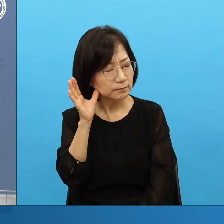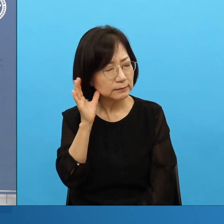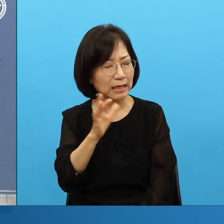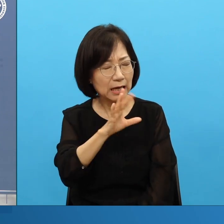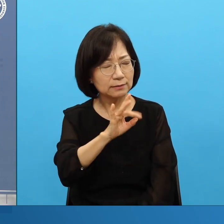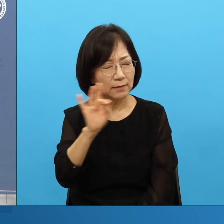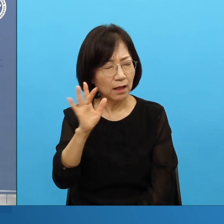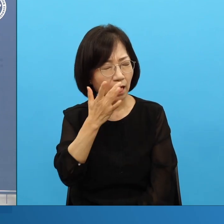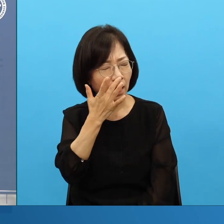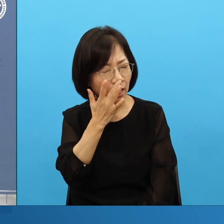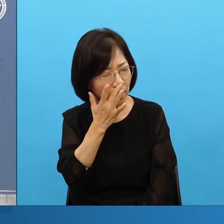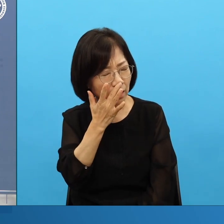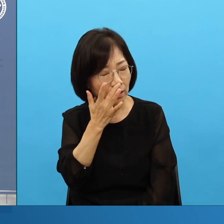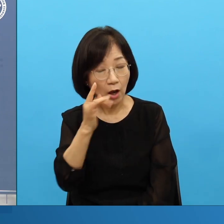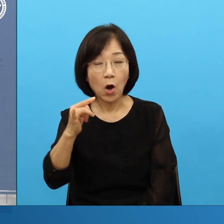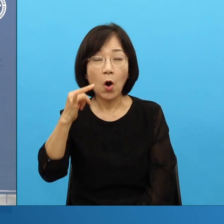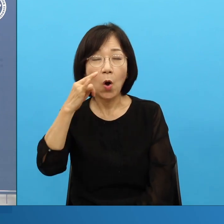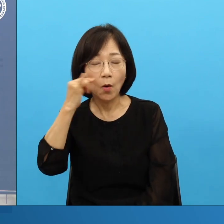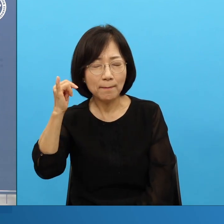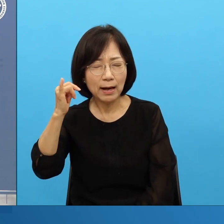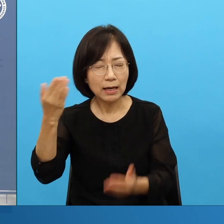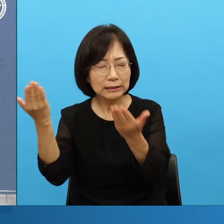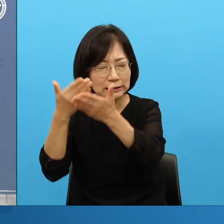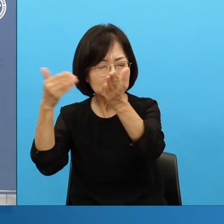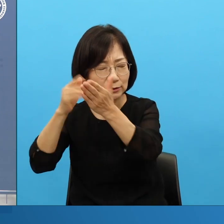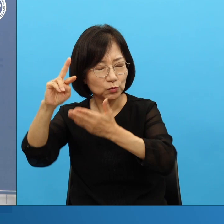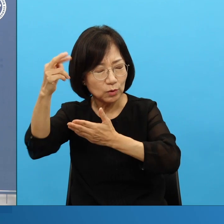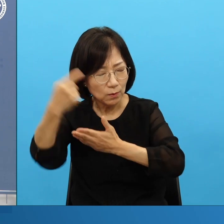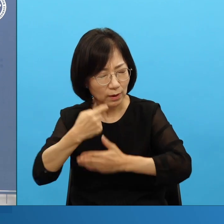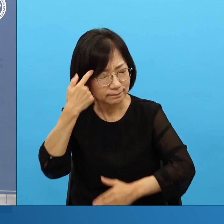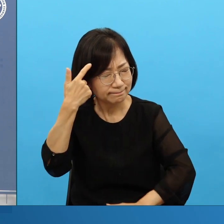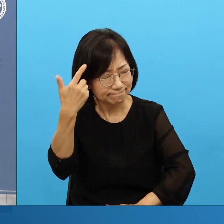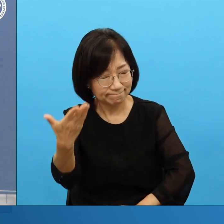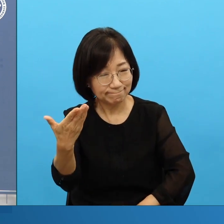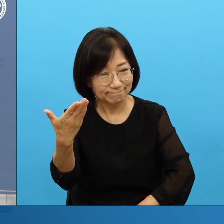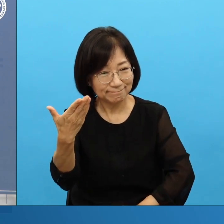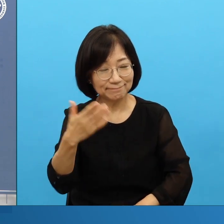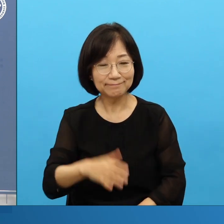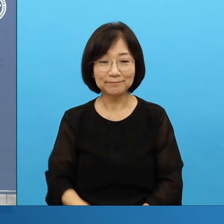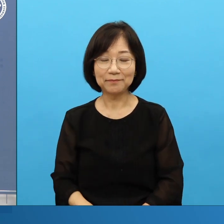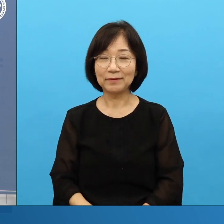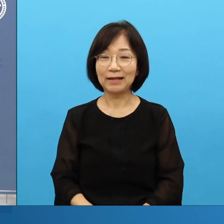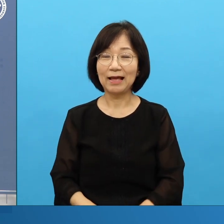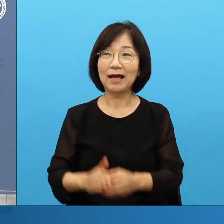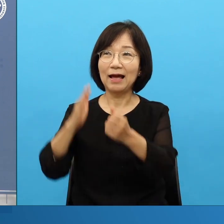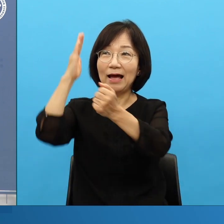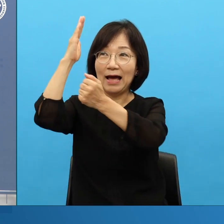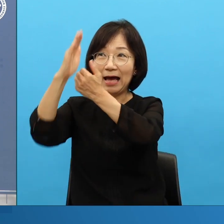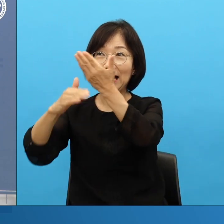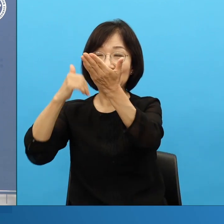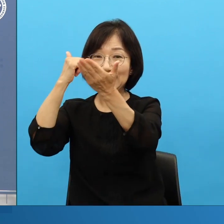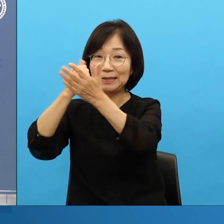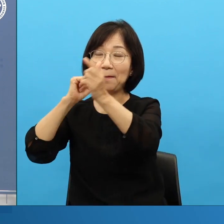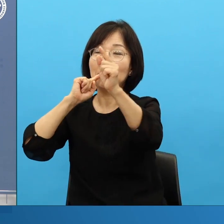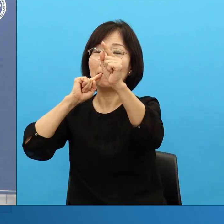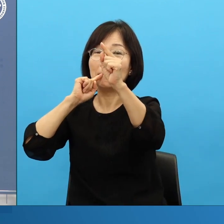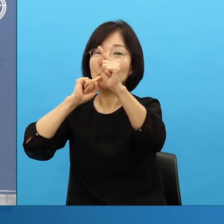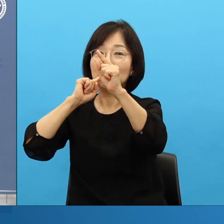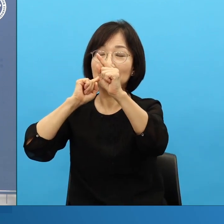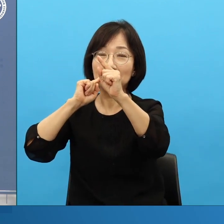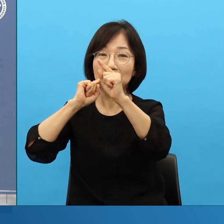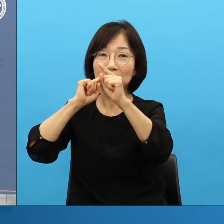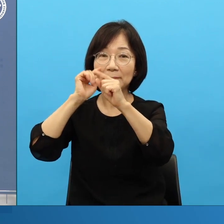came from work. 이 사람 속에 하나님의 말씀이 임한 거예요. God's word came upon that 쉽게 child's 말하면